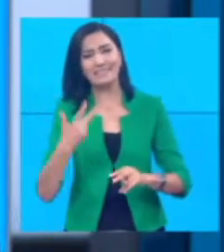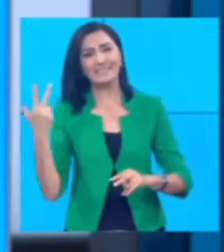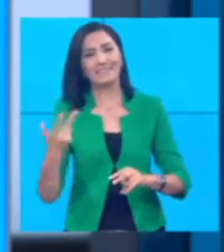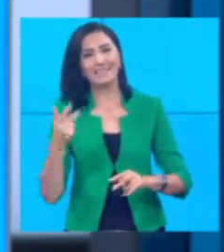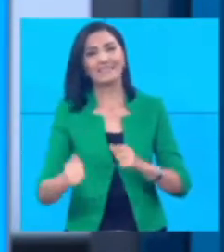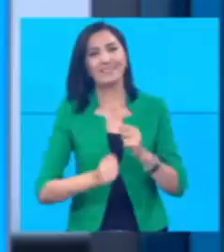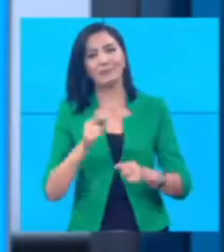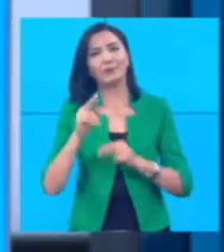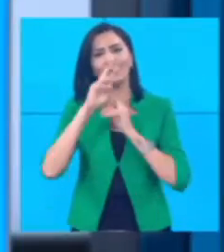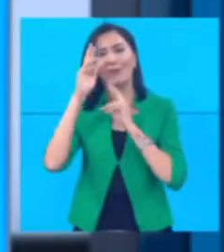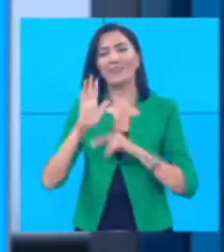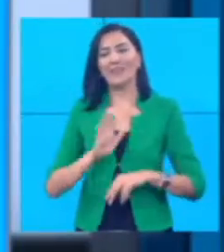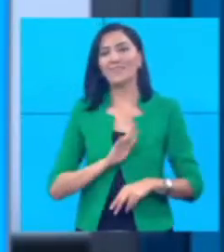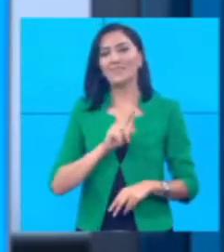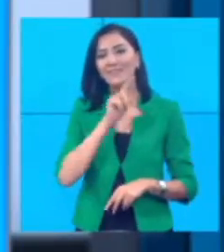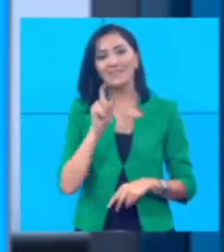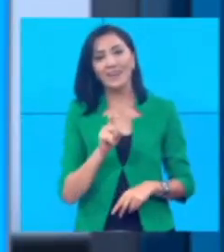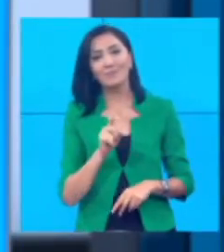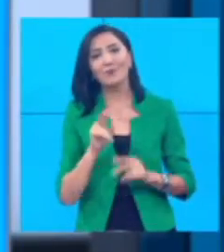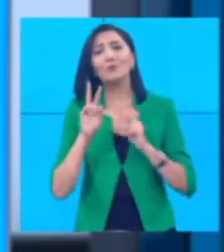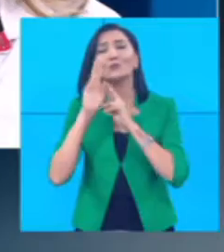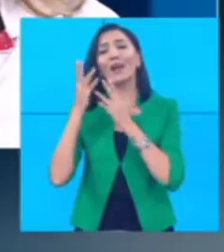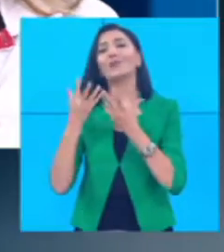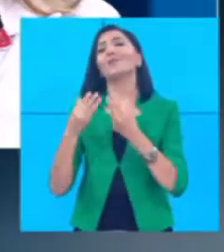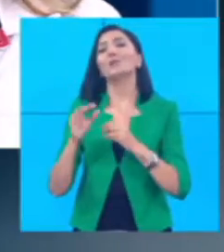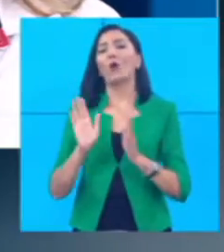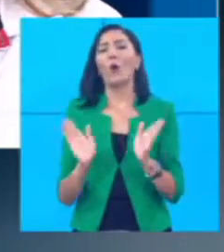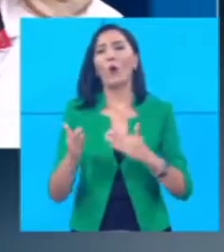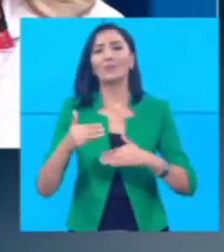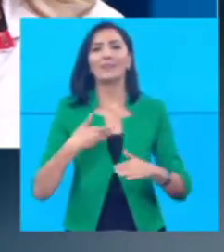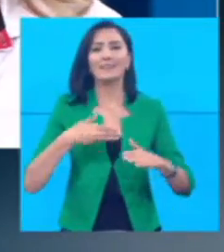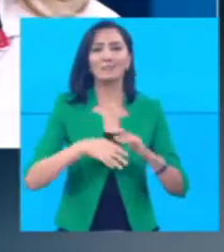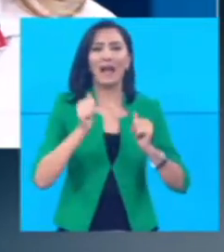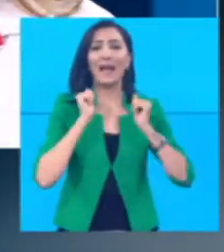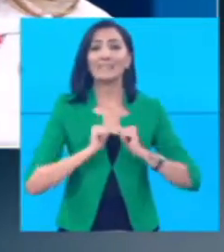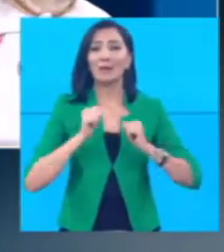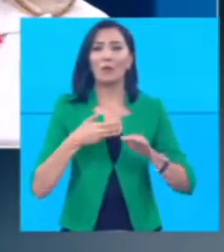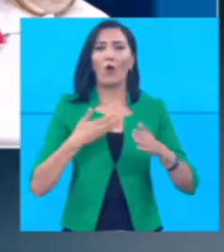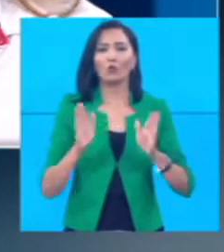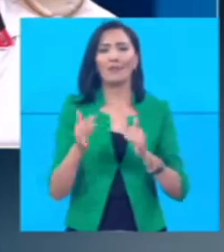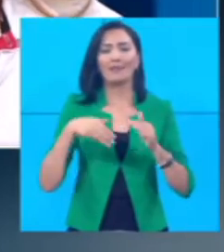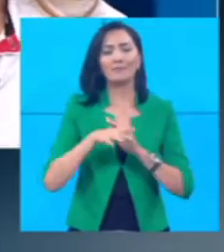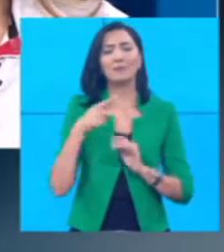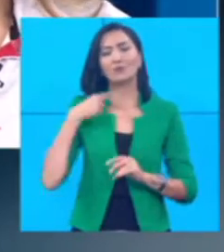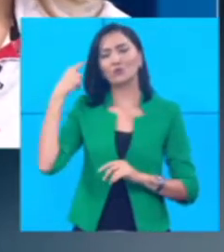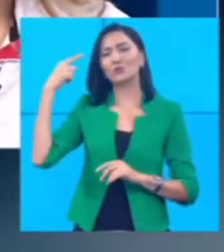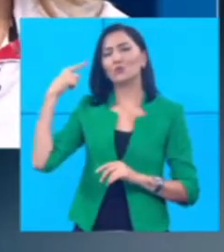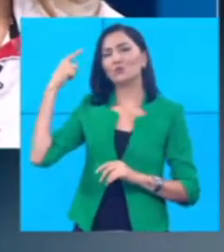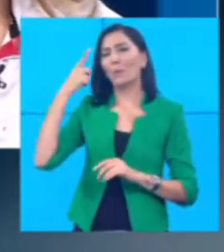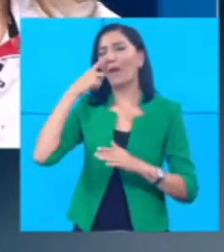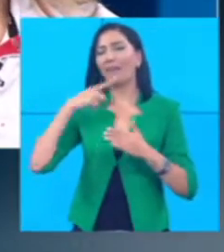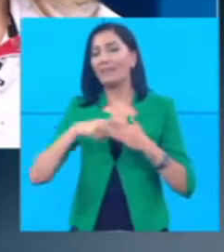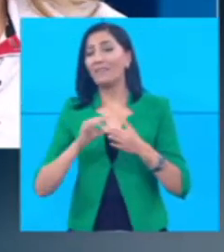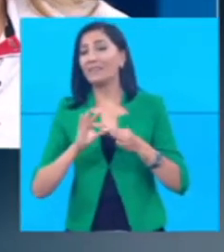hızlı çevirdiğin. O tarz rüyalar var mı hiç? Rüya olmuyor da hani odaya geldiğimde antrenmandan sonra düşünüyorum. Yani ne